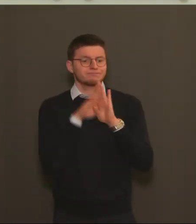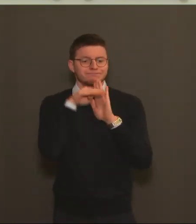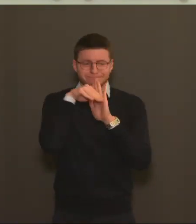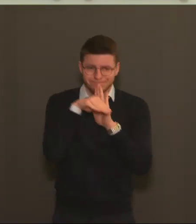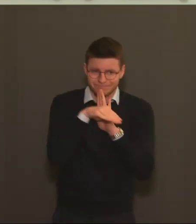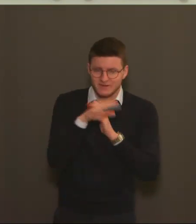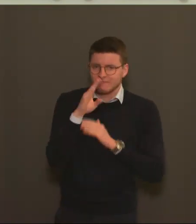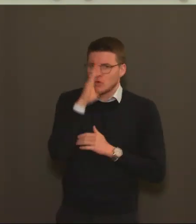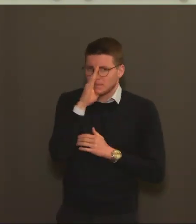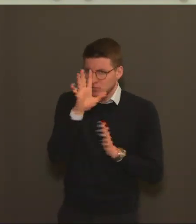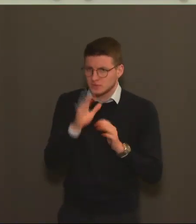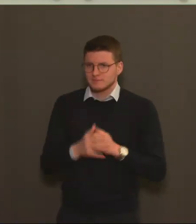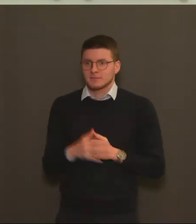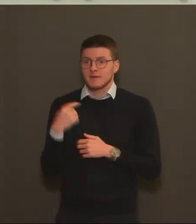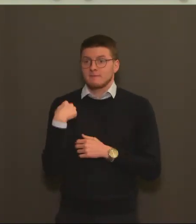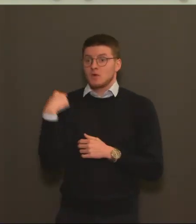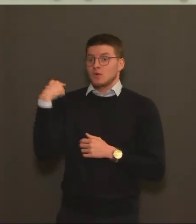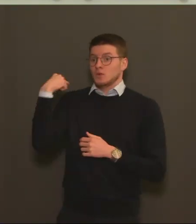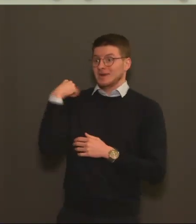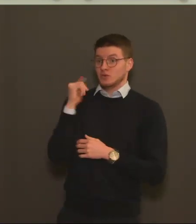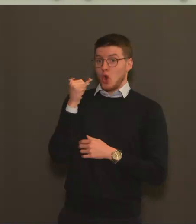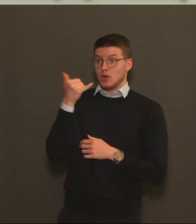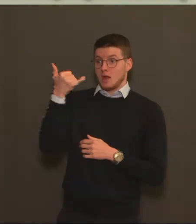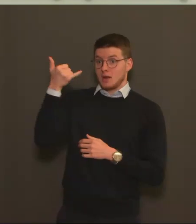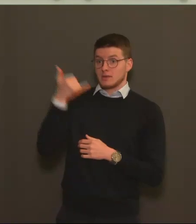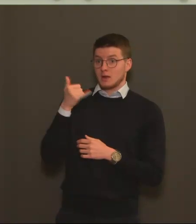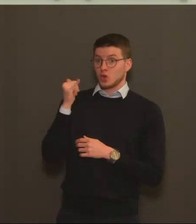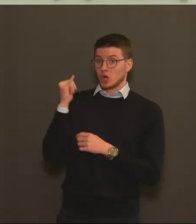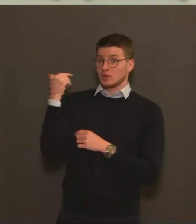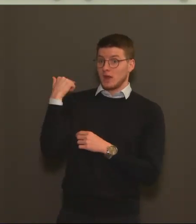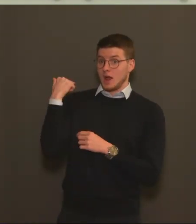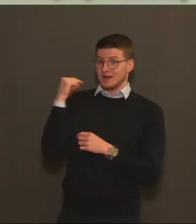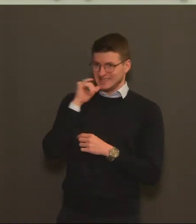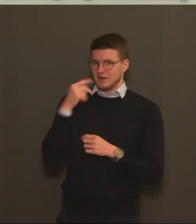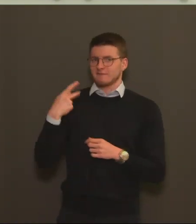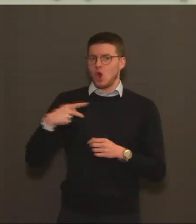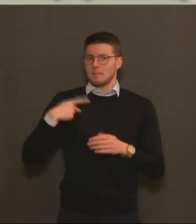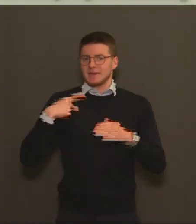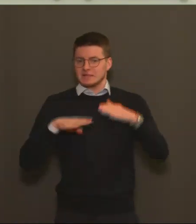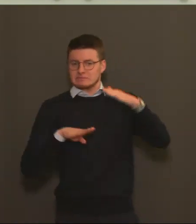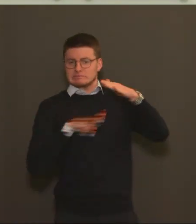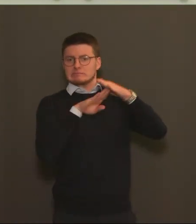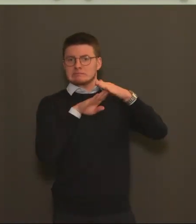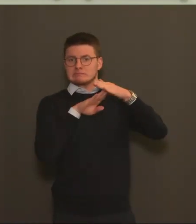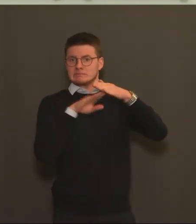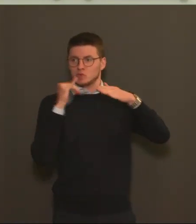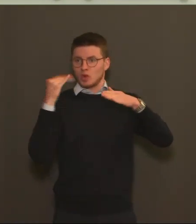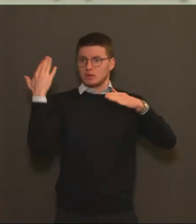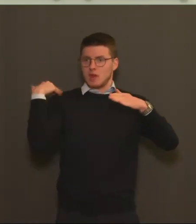Vorige week donderdag lijkt daarmee het voorlopige hoogtepunt van de huidige opstoot, met een weekgemiddelde